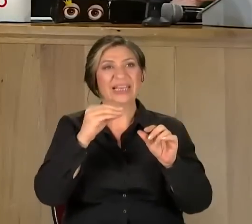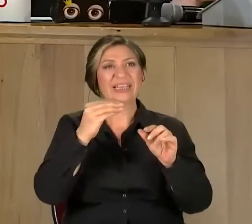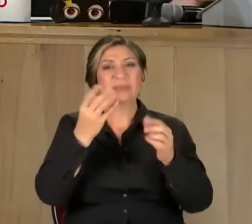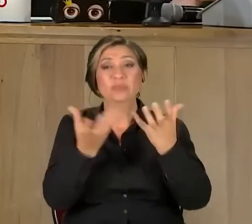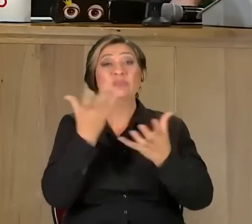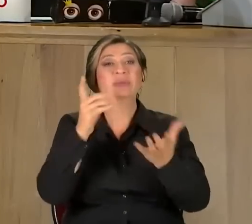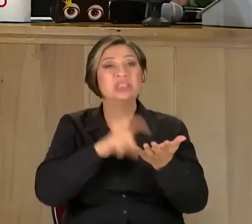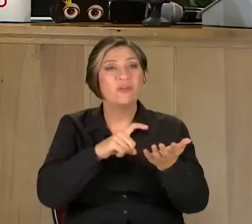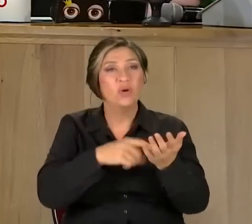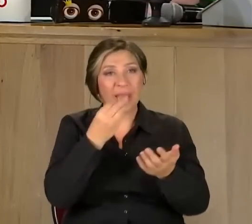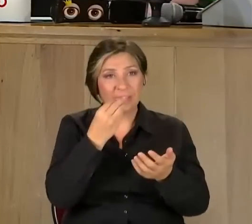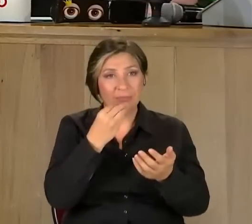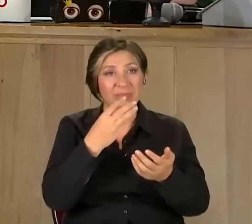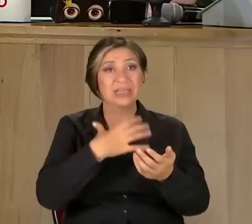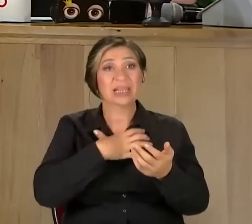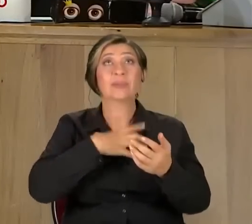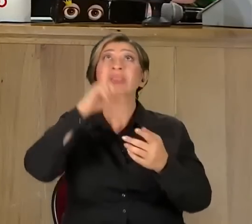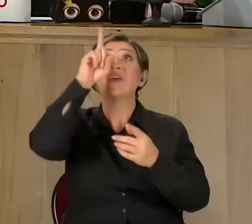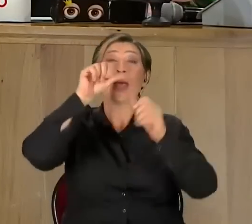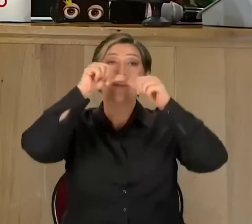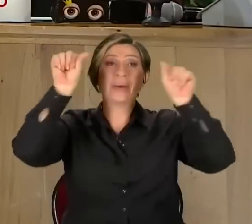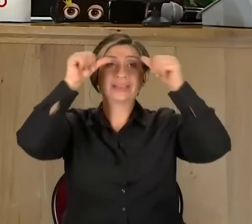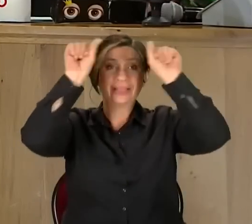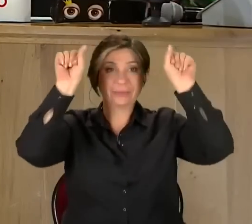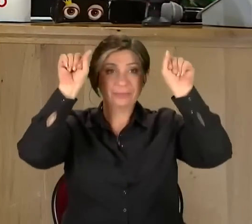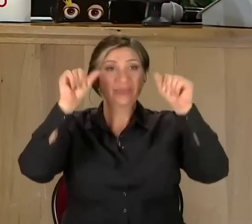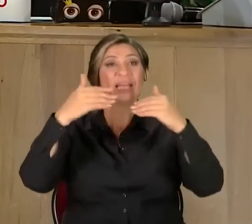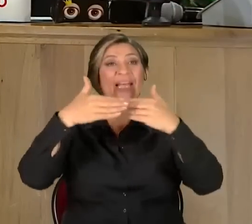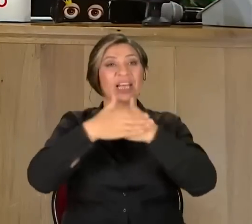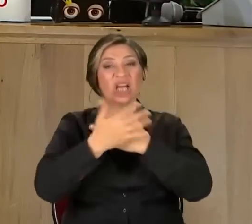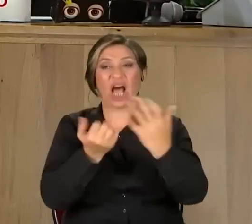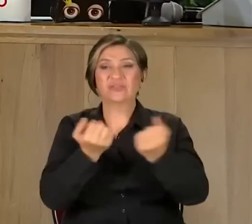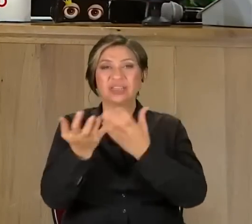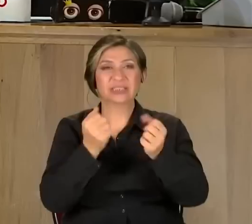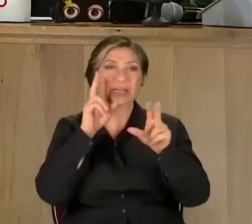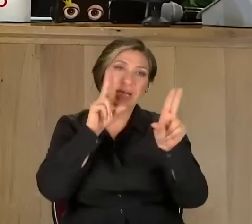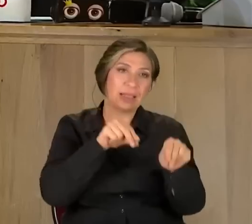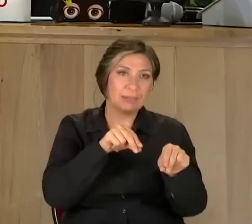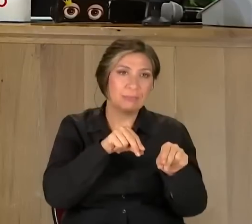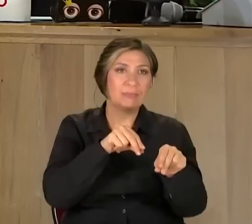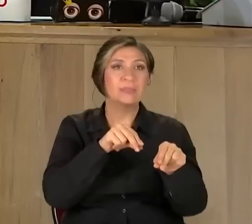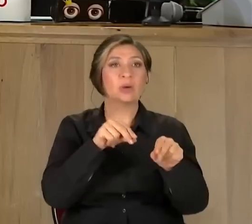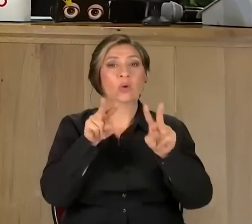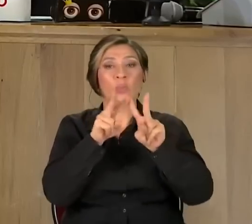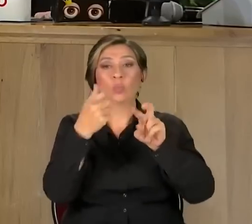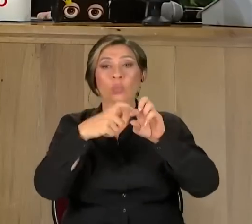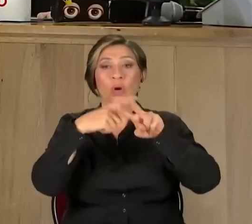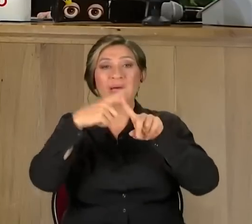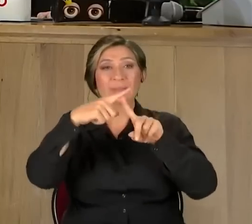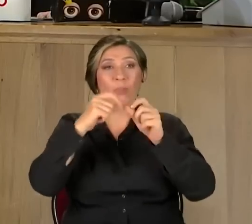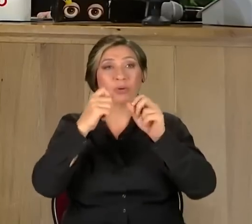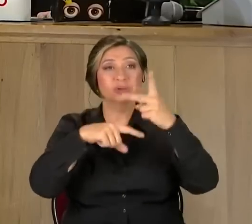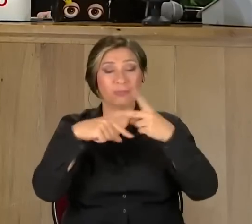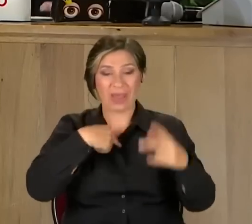yedim. Kendimi tavana bantladım. Çok güzel. Gece alışveriş merkezinde kalmak. Murat Boz bana ağda